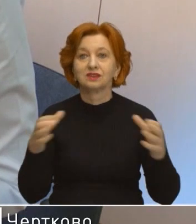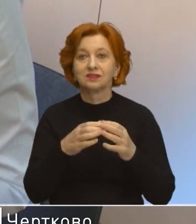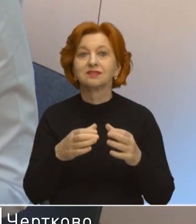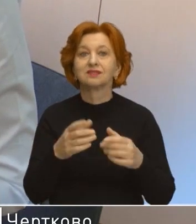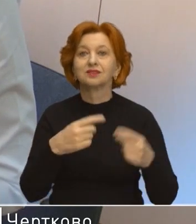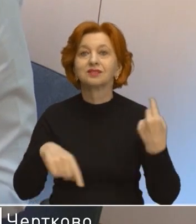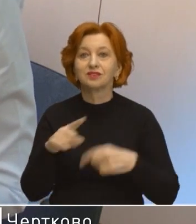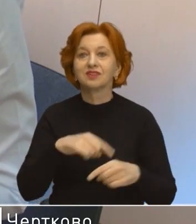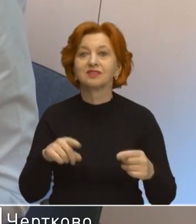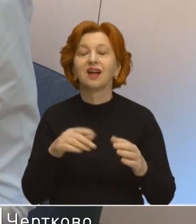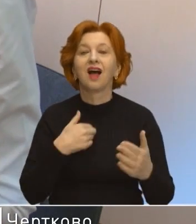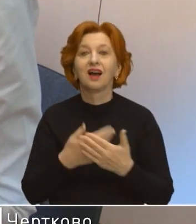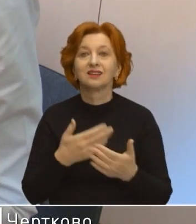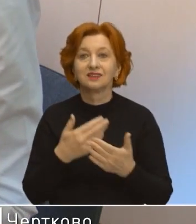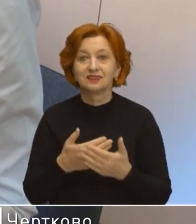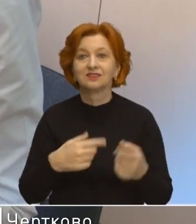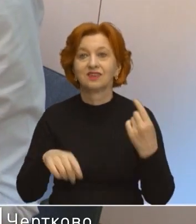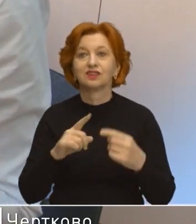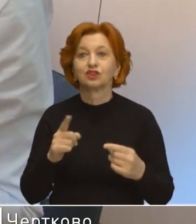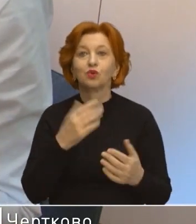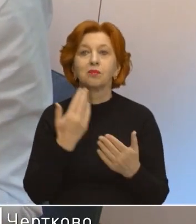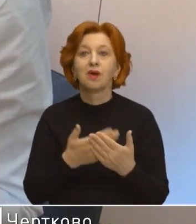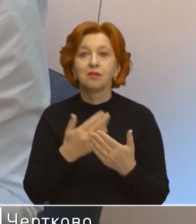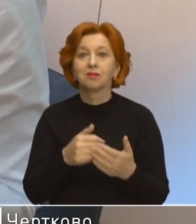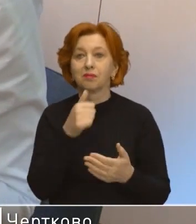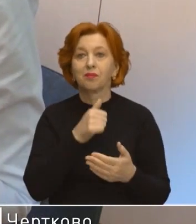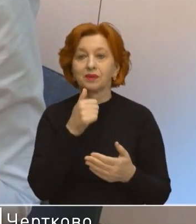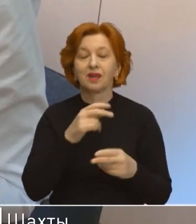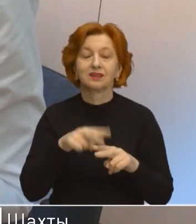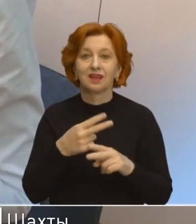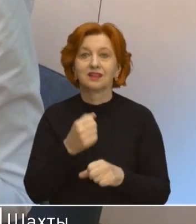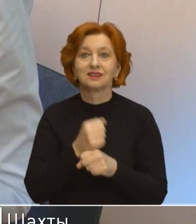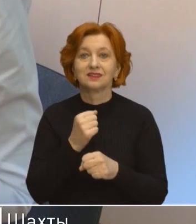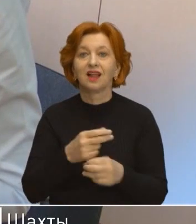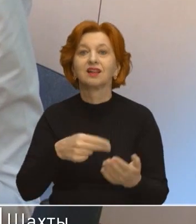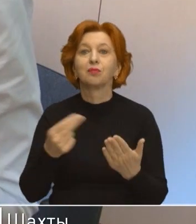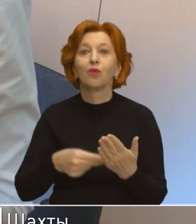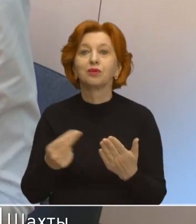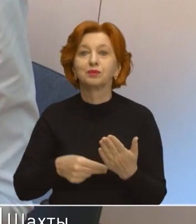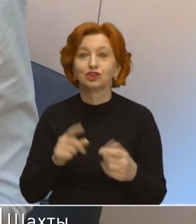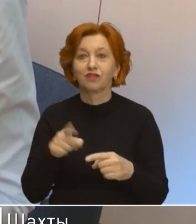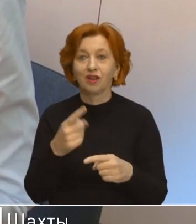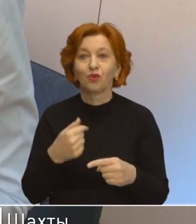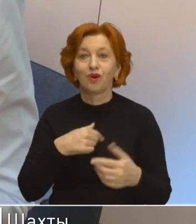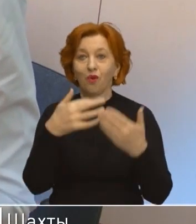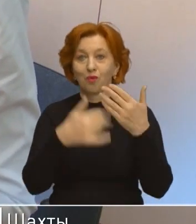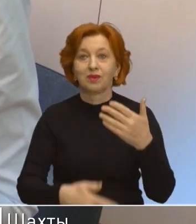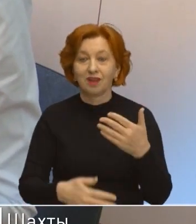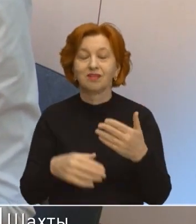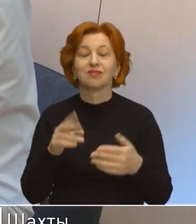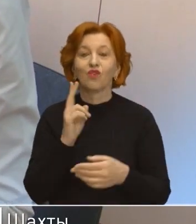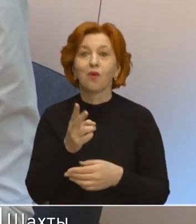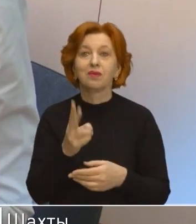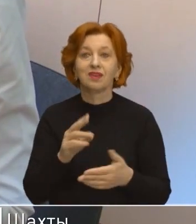эти мифы, эти стереотипы и показать хотя бы тому числу подписчиков, которые у меня есть, что это совсем не так,